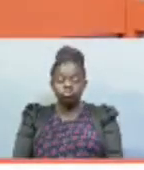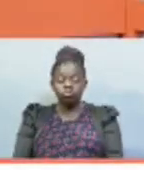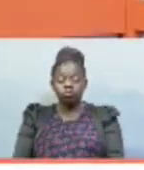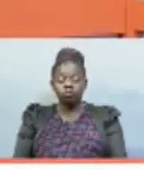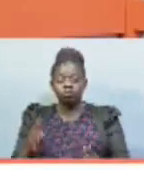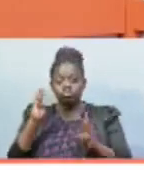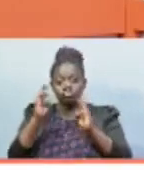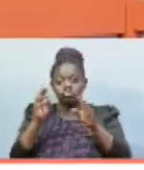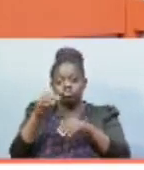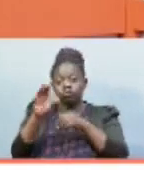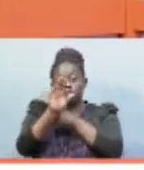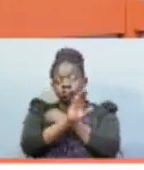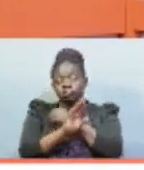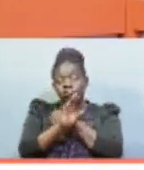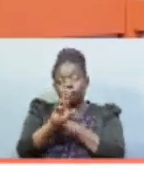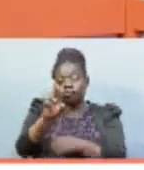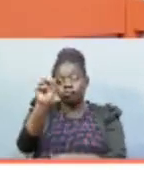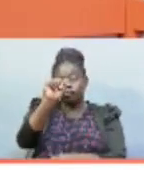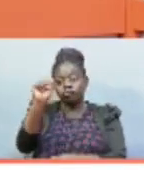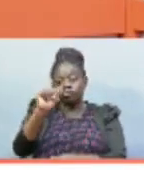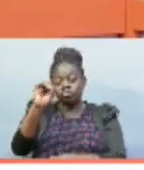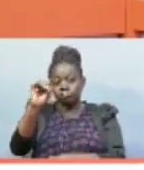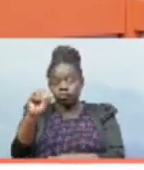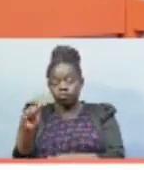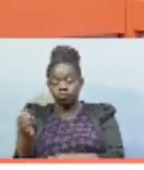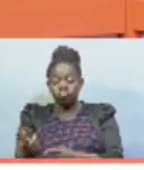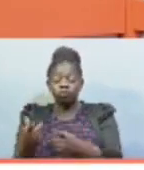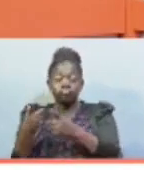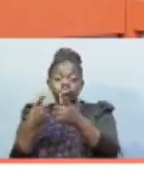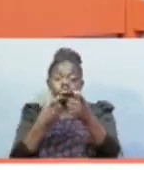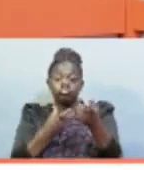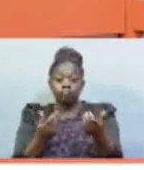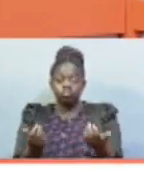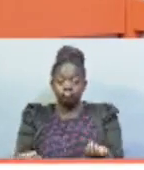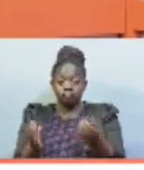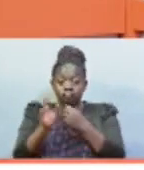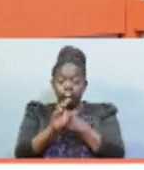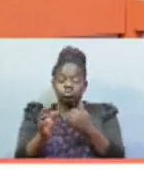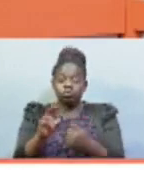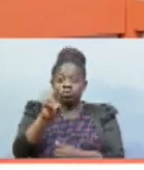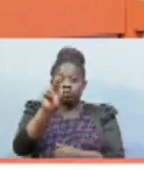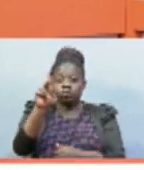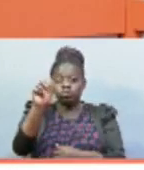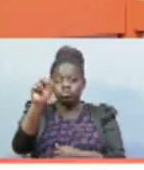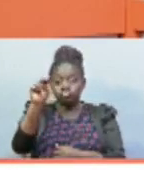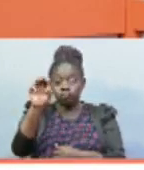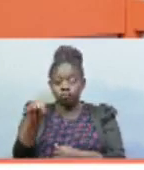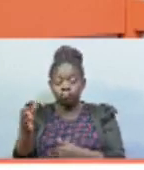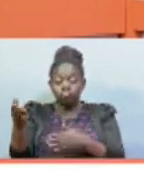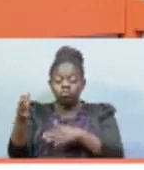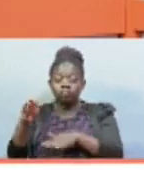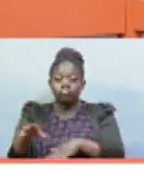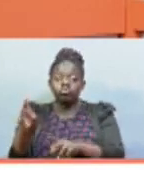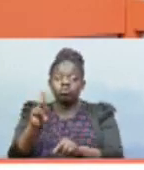Ataka satiro keyonge demonsi Ulibani mero guanga liya Russia Okusula hivi kumpula kuguanga Elia Ukraine Akatuba gedo kano kafiri